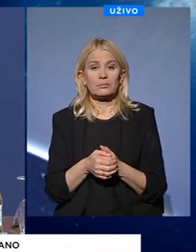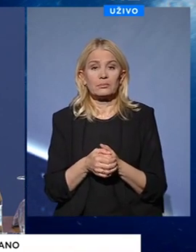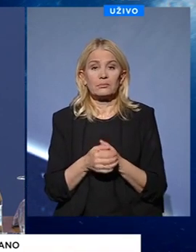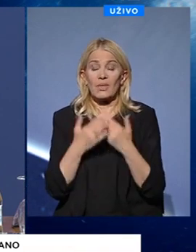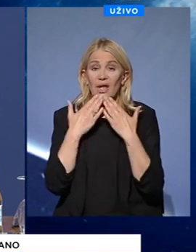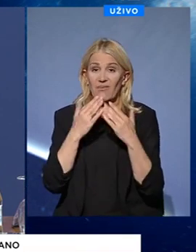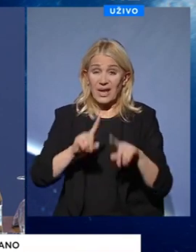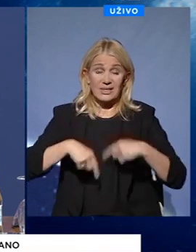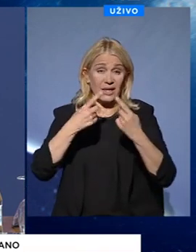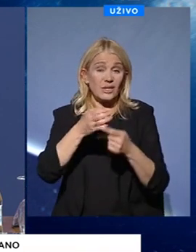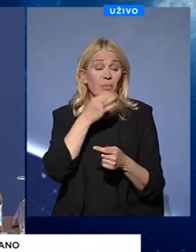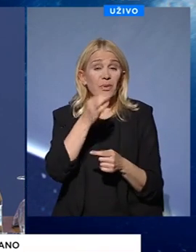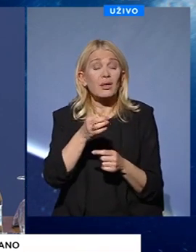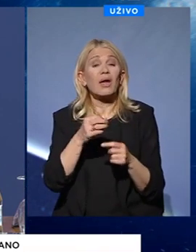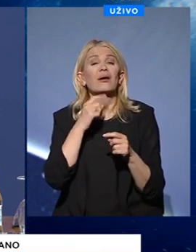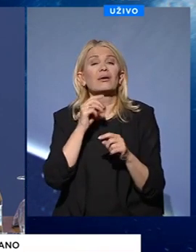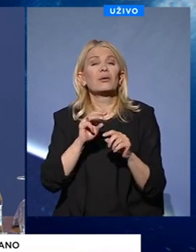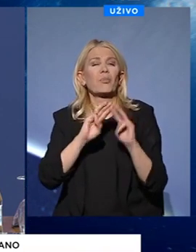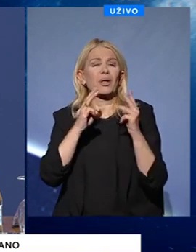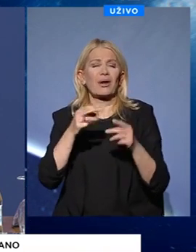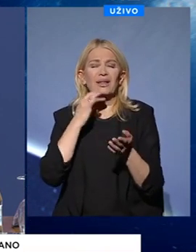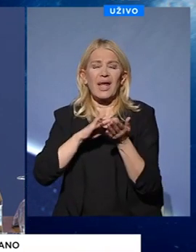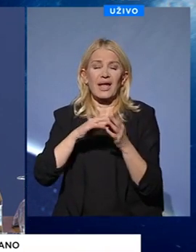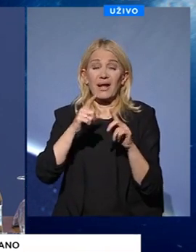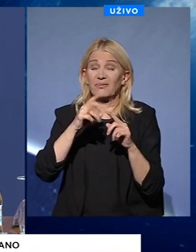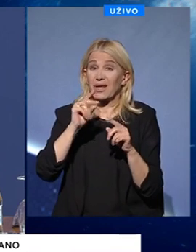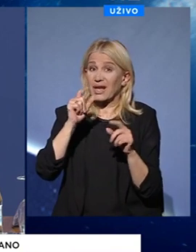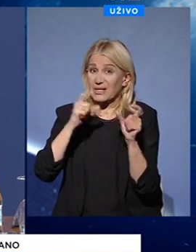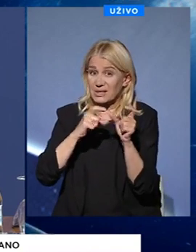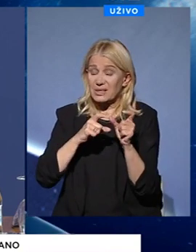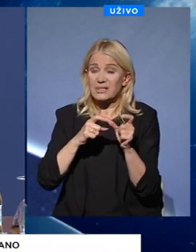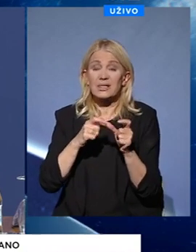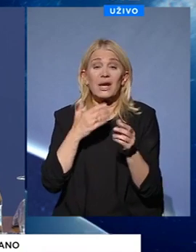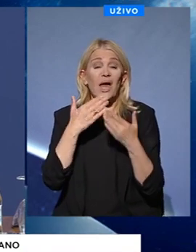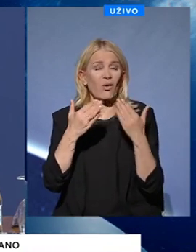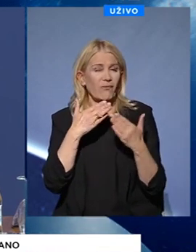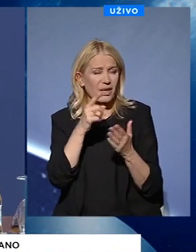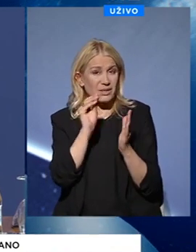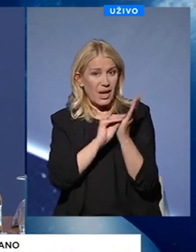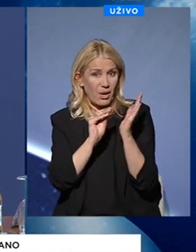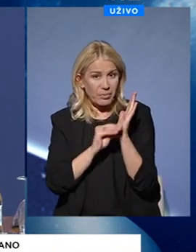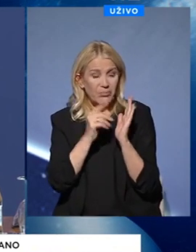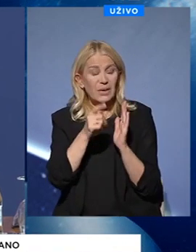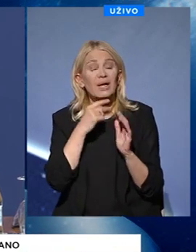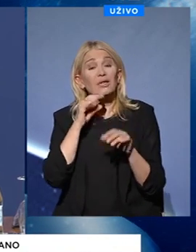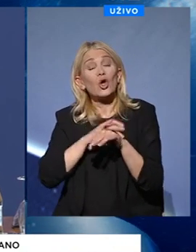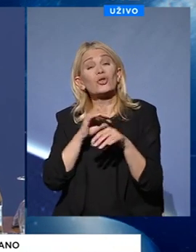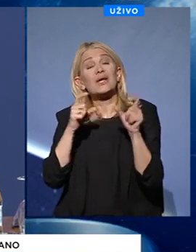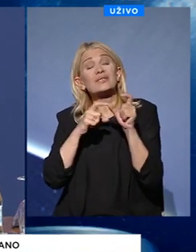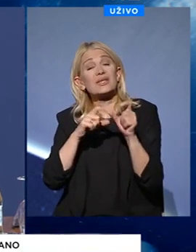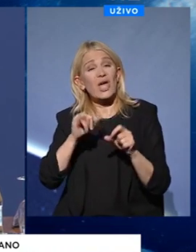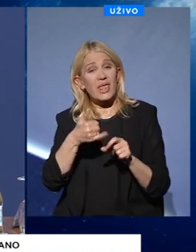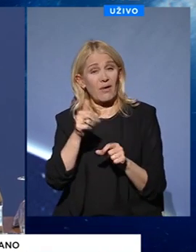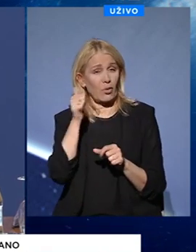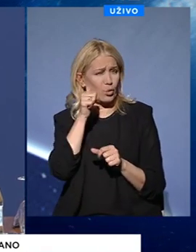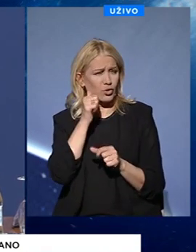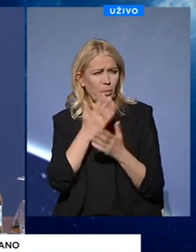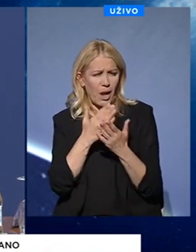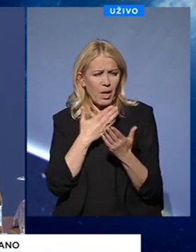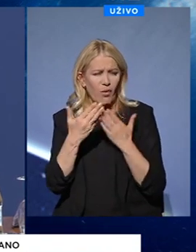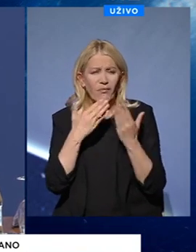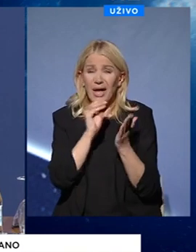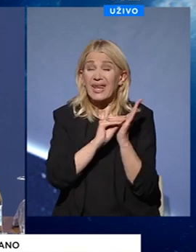Hvala. Sljedeće pitanje portala Telegraf RS. Na konferenciji za medije dr. Srđe Janković, reč o jučerašnjoj konferenciji